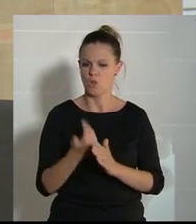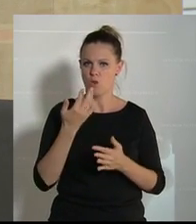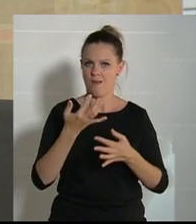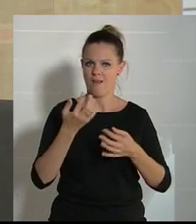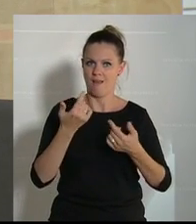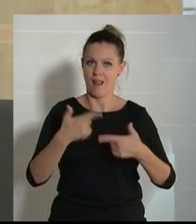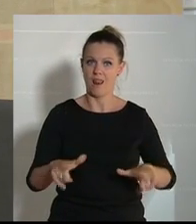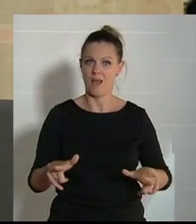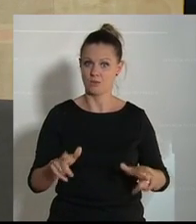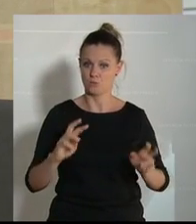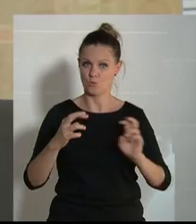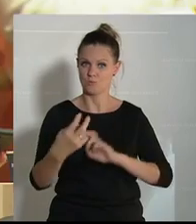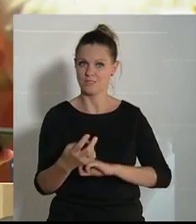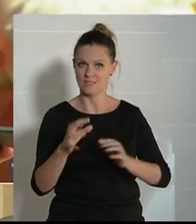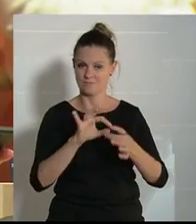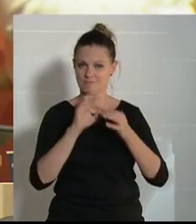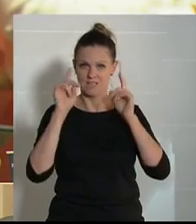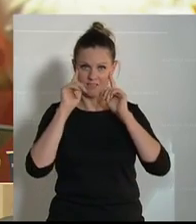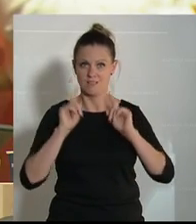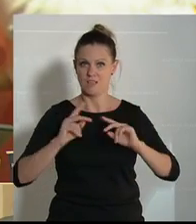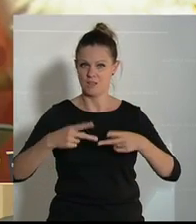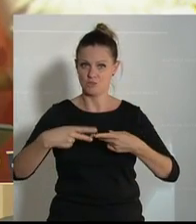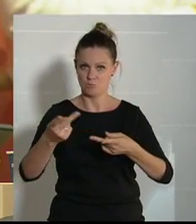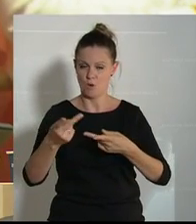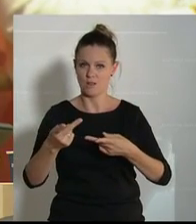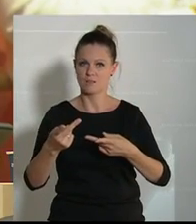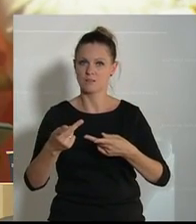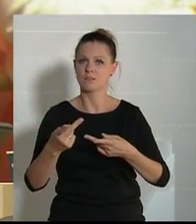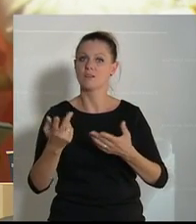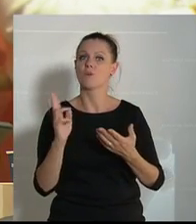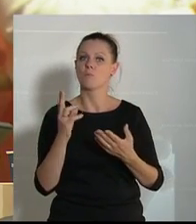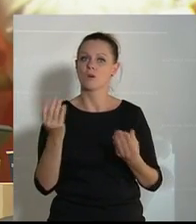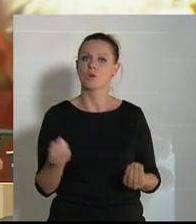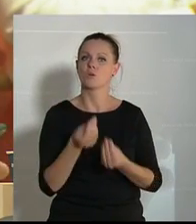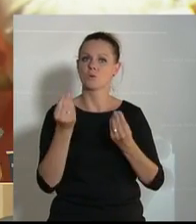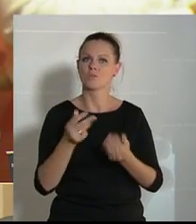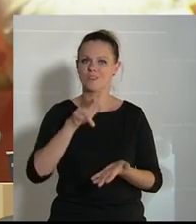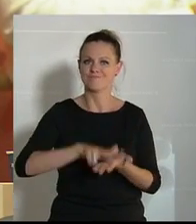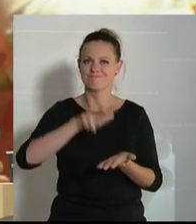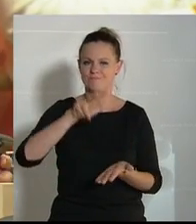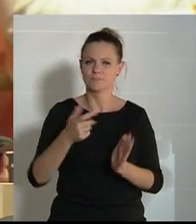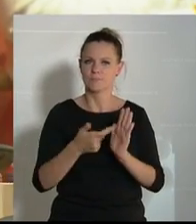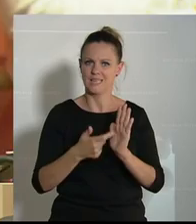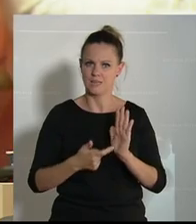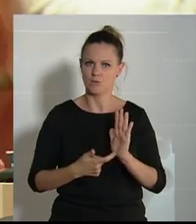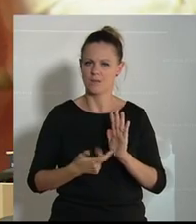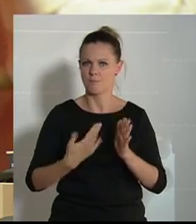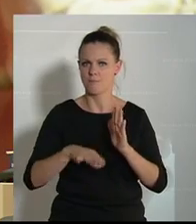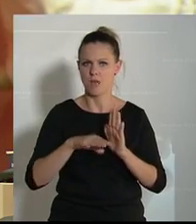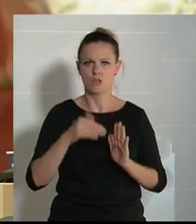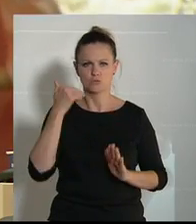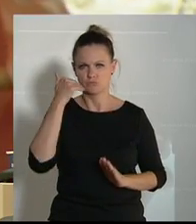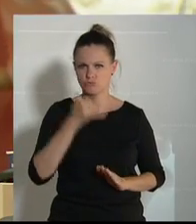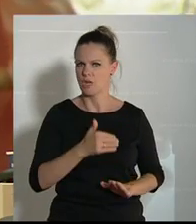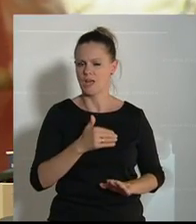Erlass verwirklicht, was die Tiertransporte betrifft, damit es bei diesen Genehmigungsbedingungen insofern zu einer Verschärfung